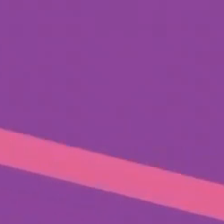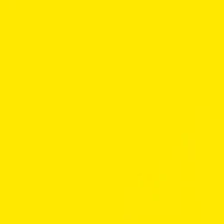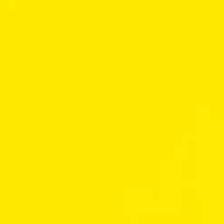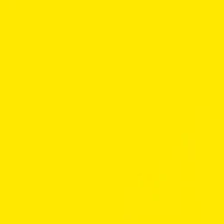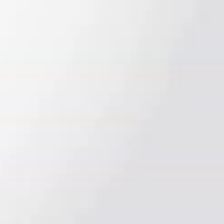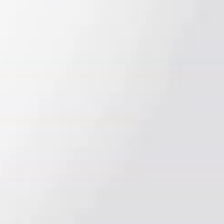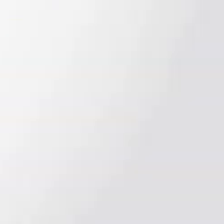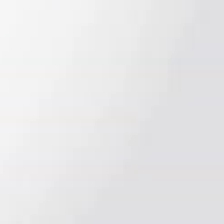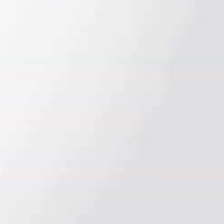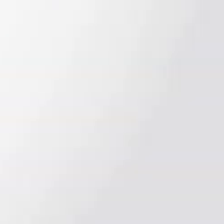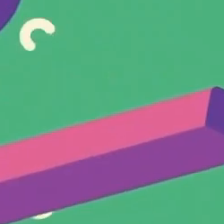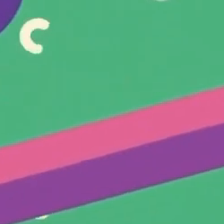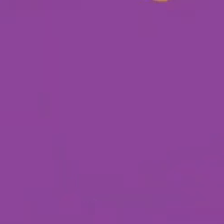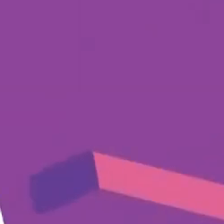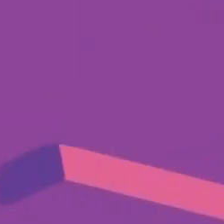Didik TV